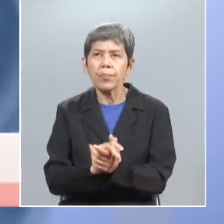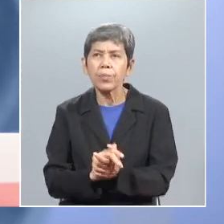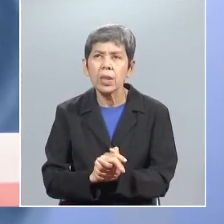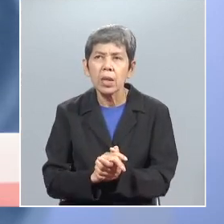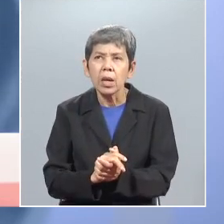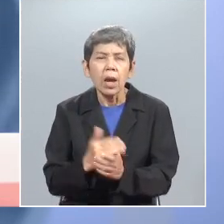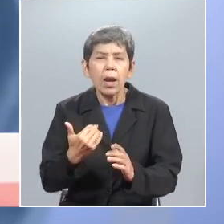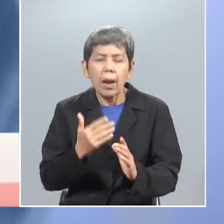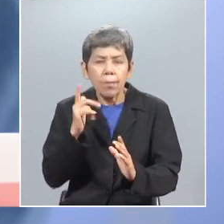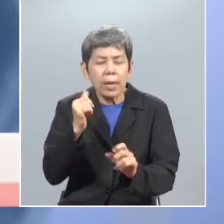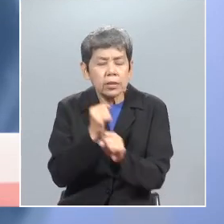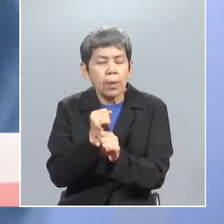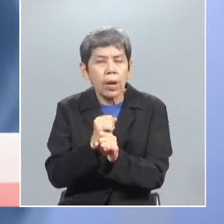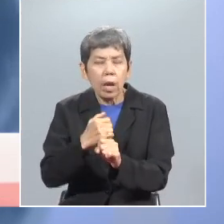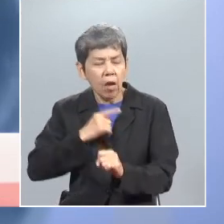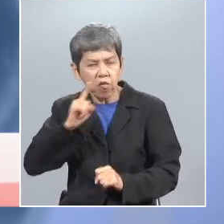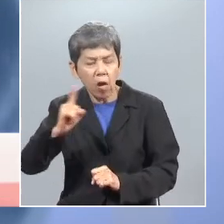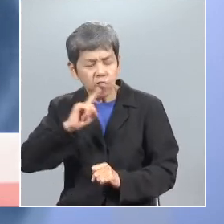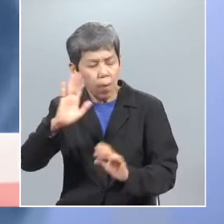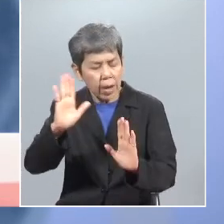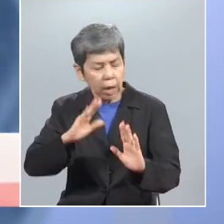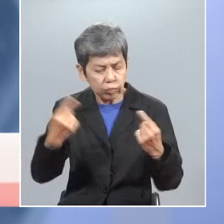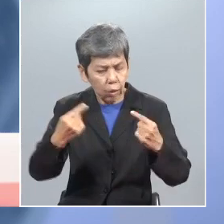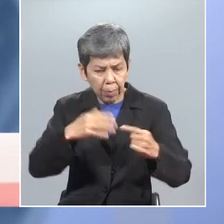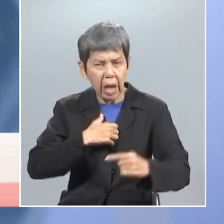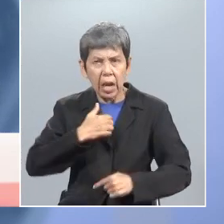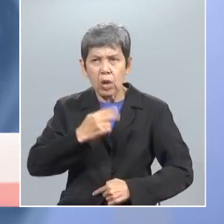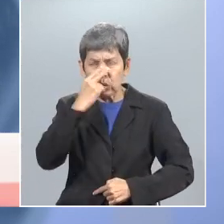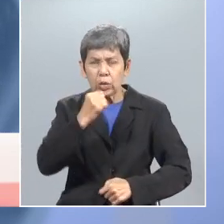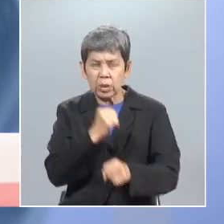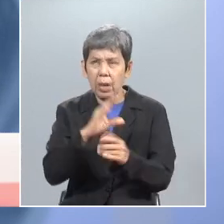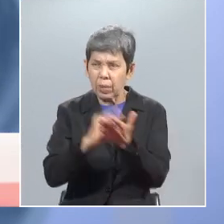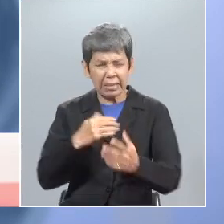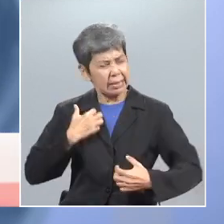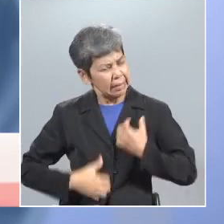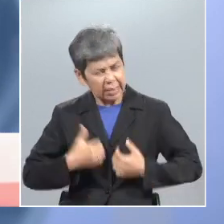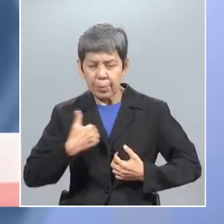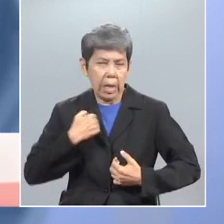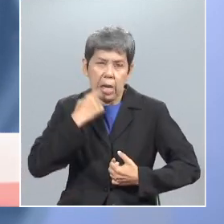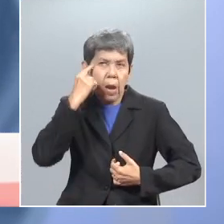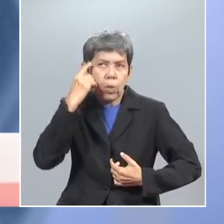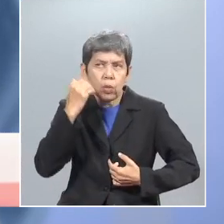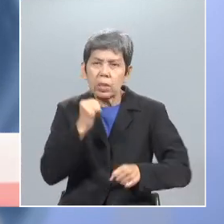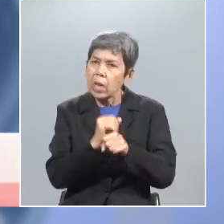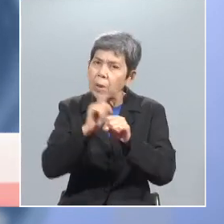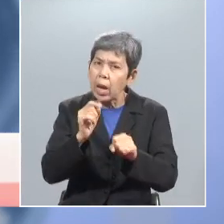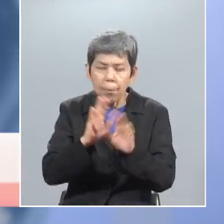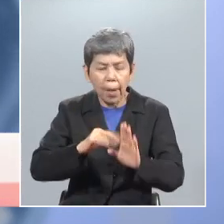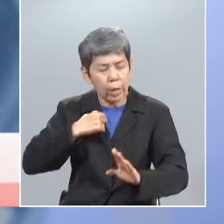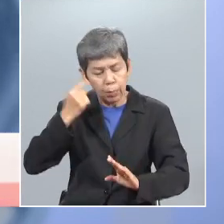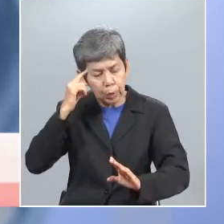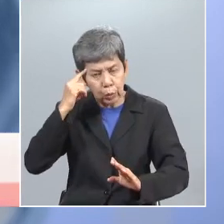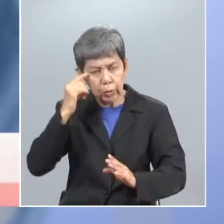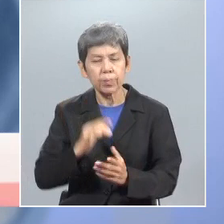งแม่ไปเขียนคำร้องว่าไม่อยากเป็นเรื่องเป็นข่าวแต่ที่ลงไปเมื่อวานเขาอัดแต่เราไม่รู้ว่ามันจะออกเป็นรูปแบบนี้เ